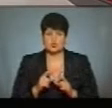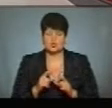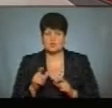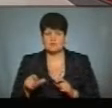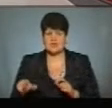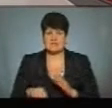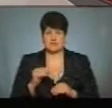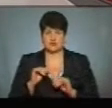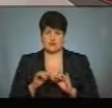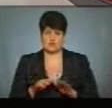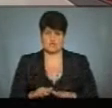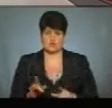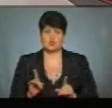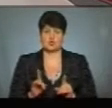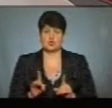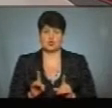від суб'єктів виборчого процесу.